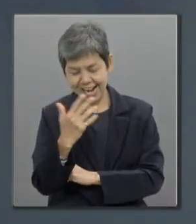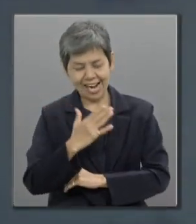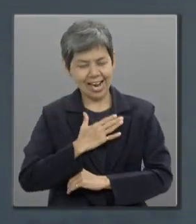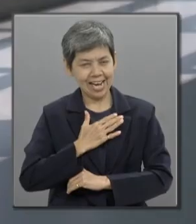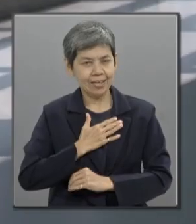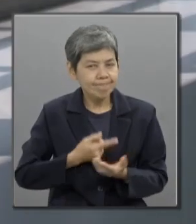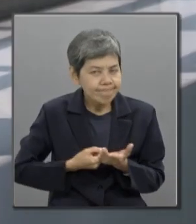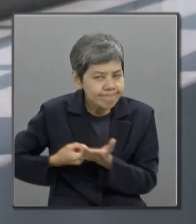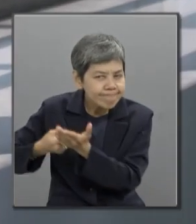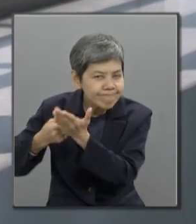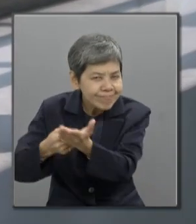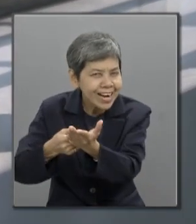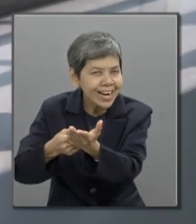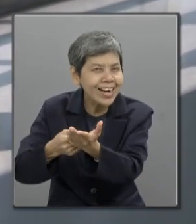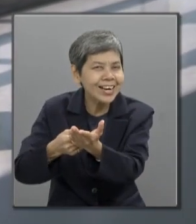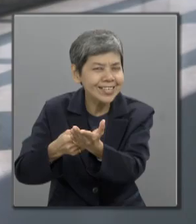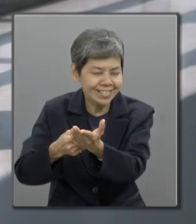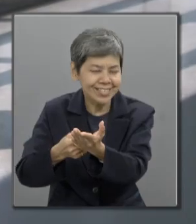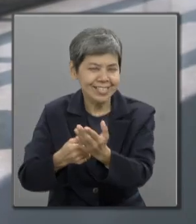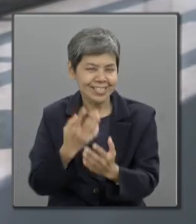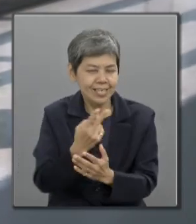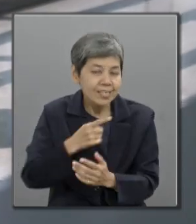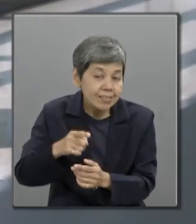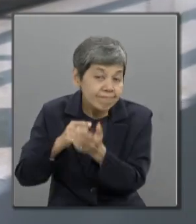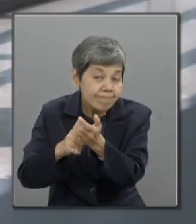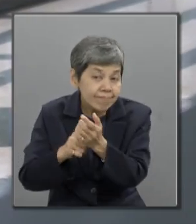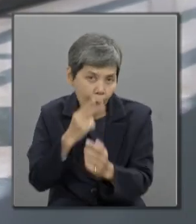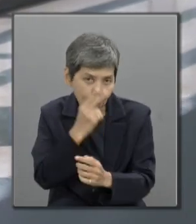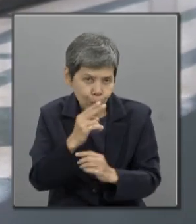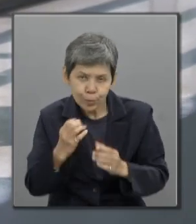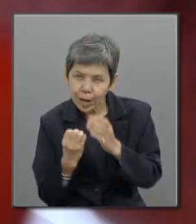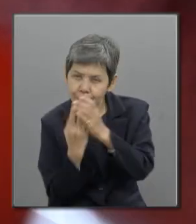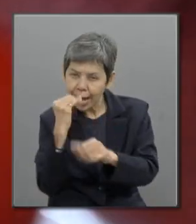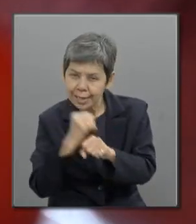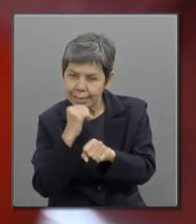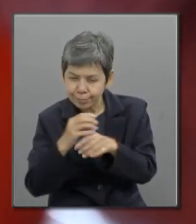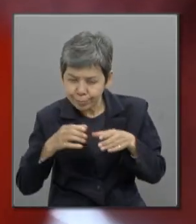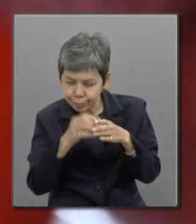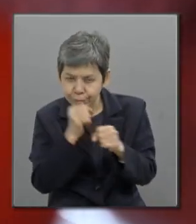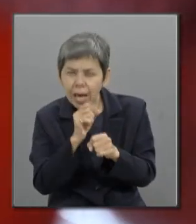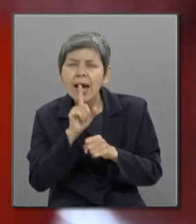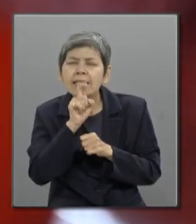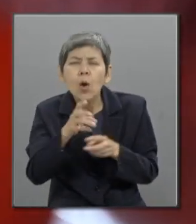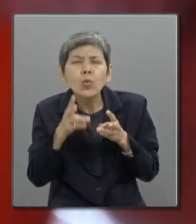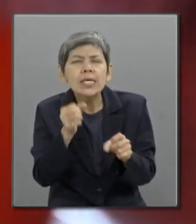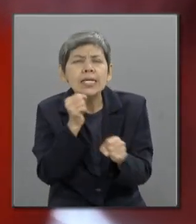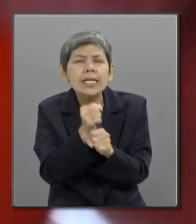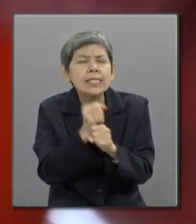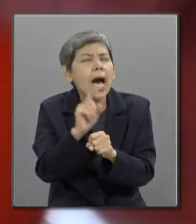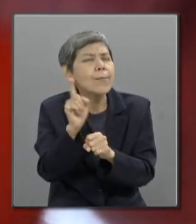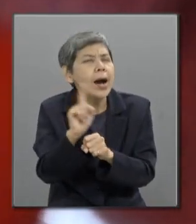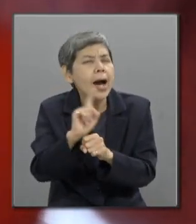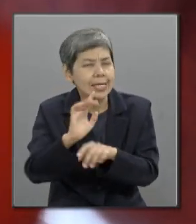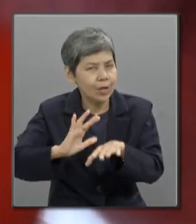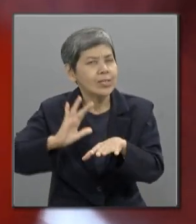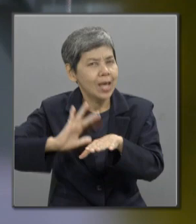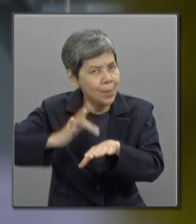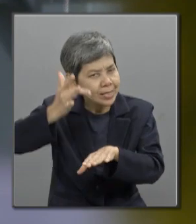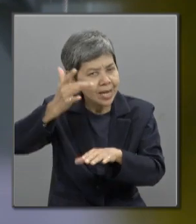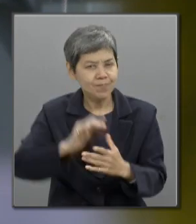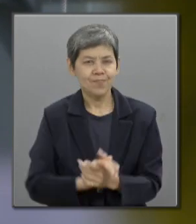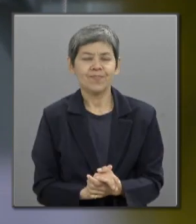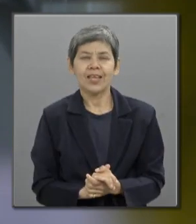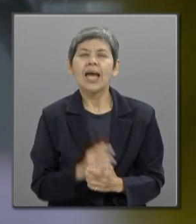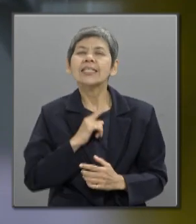ก็ได้ส่งต่อความคิดเห็นของคุณผู้ชมไปถึงคุณหมอหม่องและทีมงานและได้ถามถึงแนวคิดของรายการนี้ด้วยนะคะ